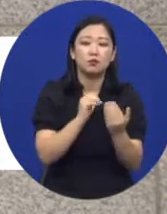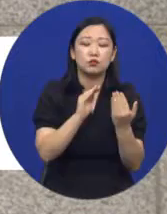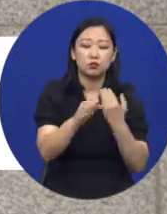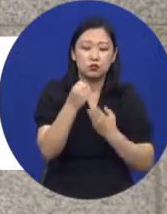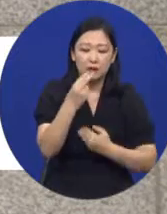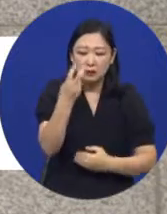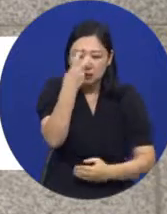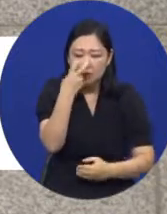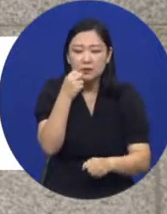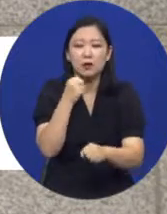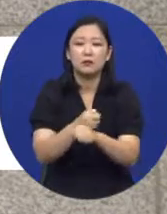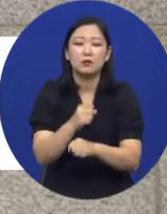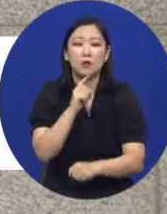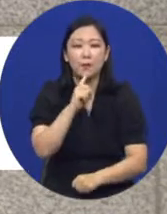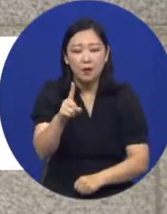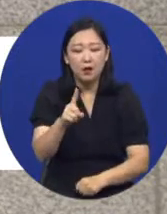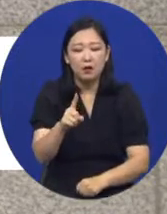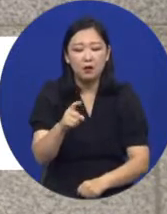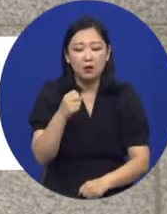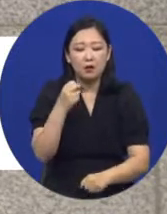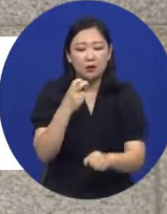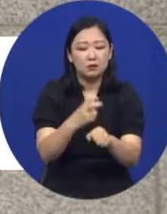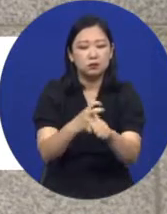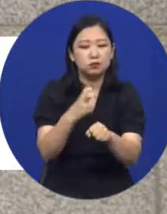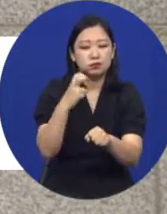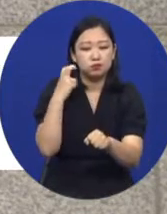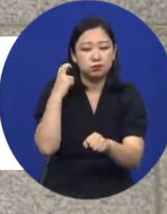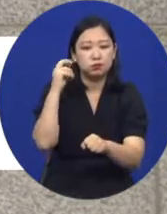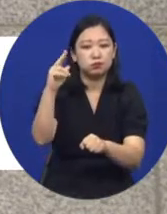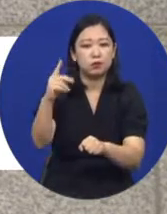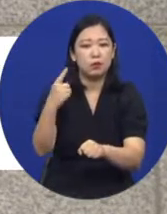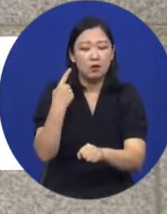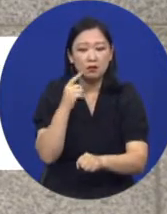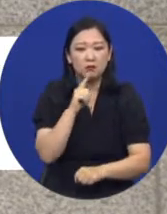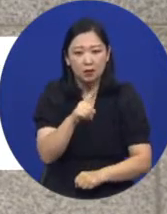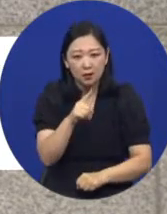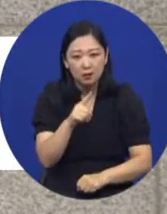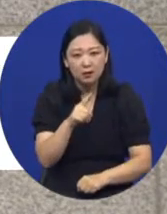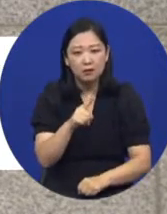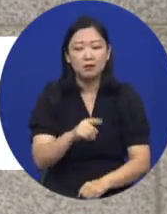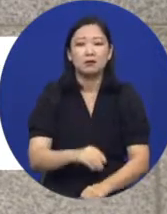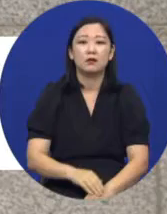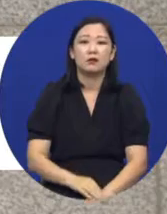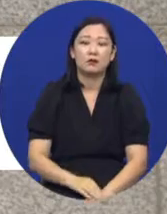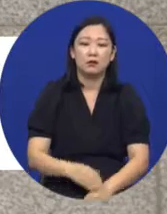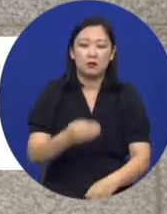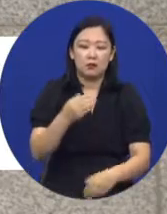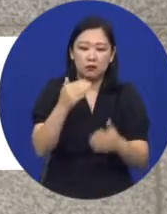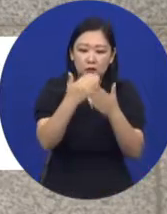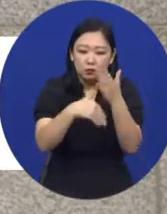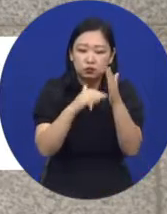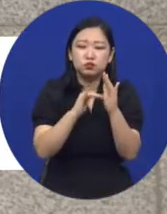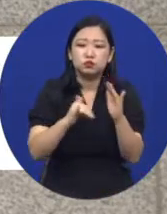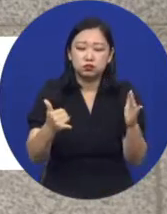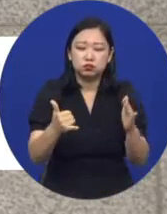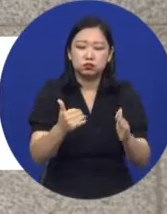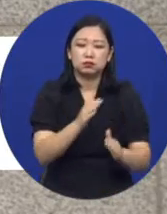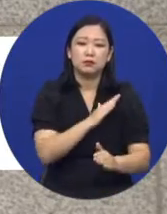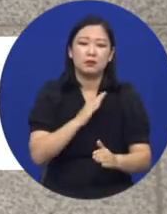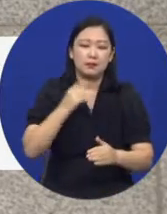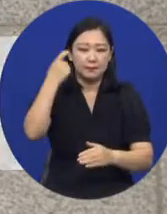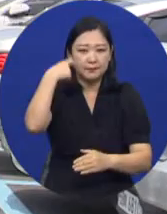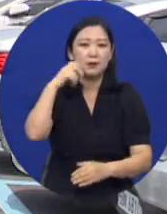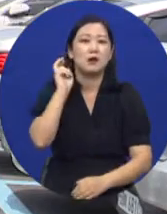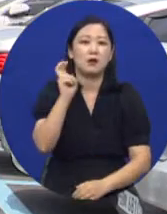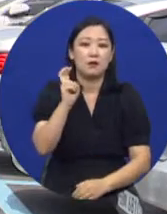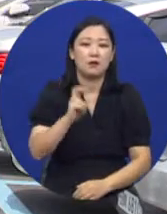다시 검사하겠다고 하면 다시 20년 전으로 돌아가자는 얘기 아닌가. 유족들은 상당한 배반감을 느낄 것